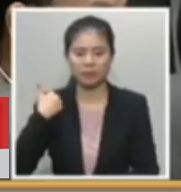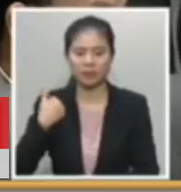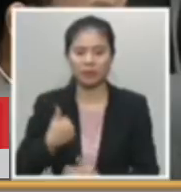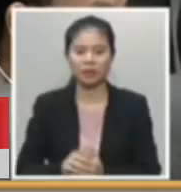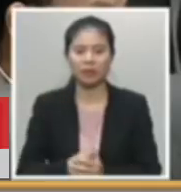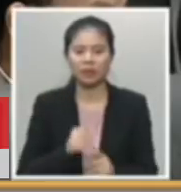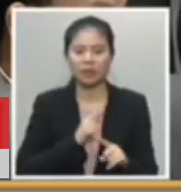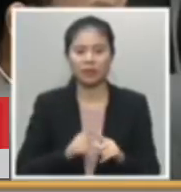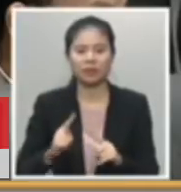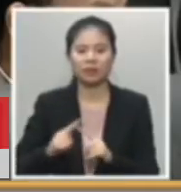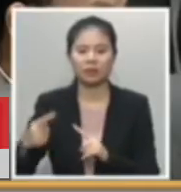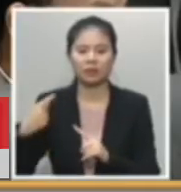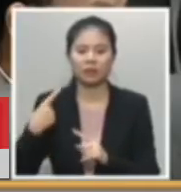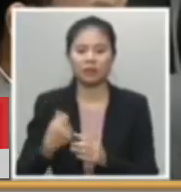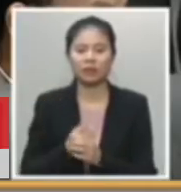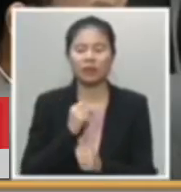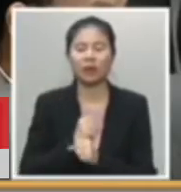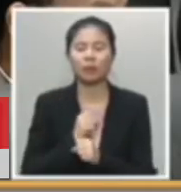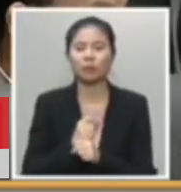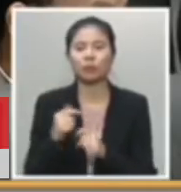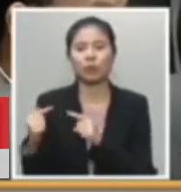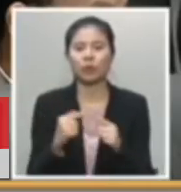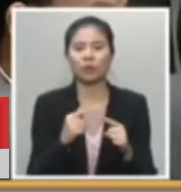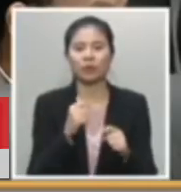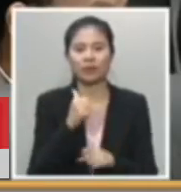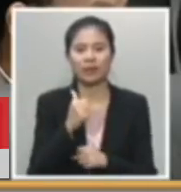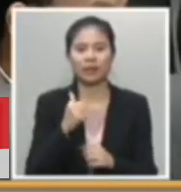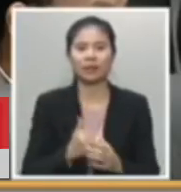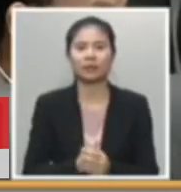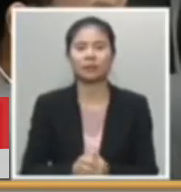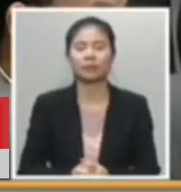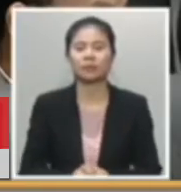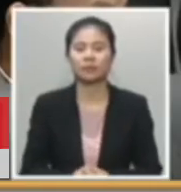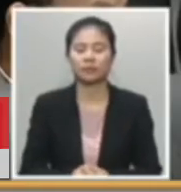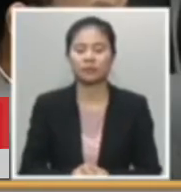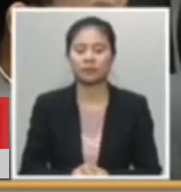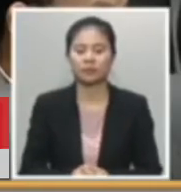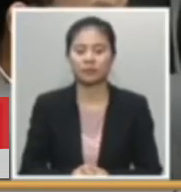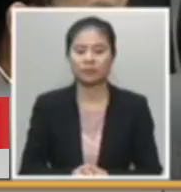อยทั้งหลายเนี่ยครับให้เขาอยู่ได้ท่านเติมเต็มเข้าไปสิครับ